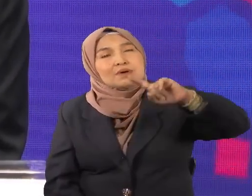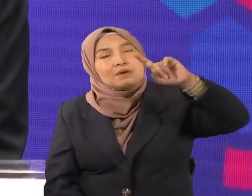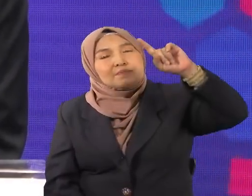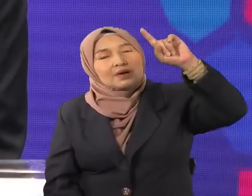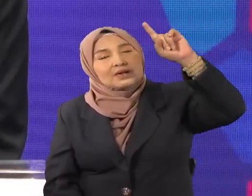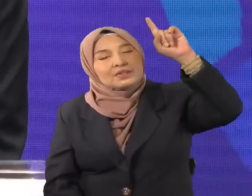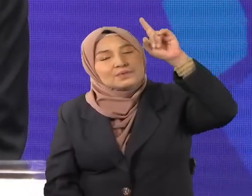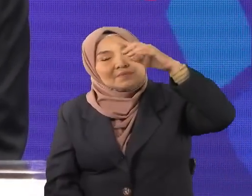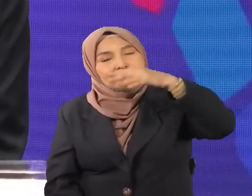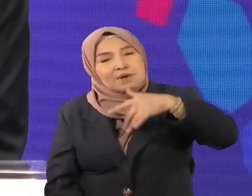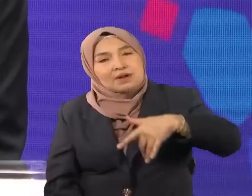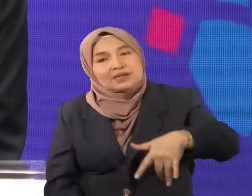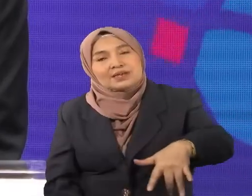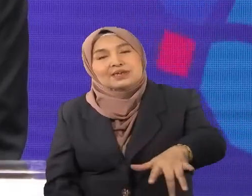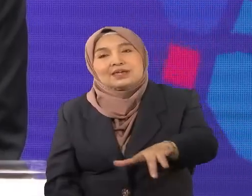الرحمن